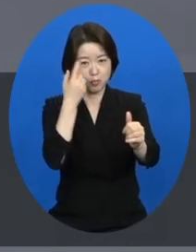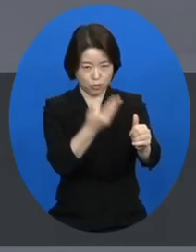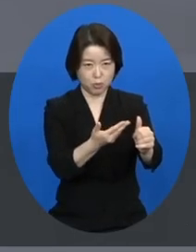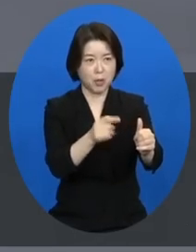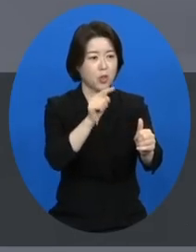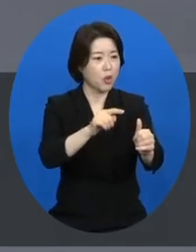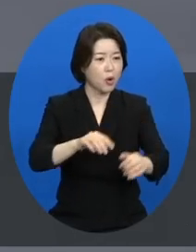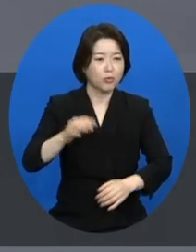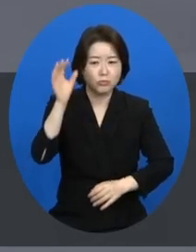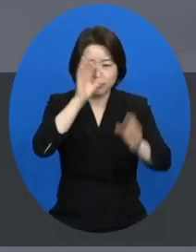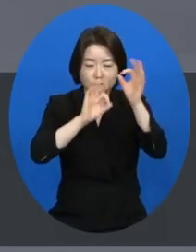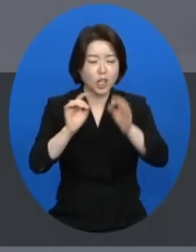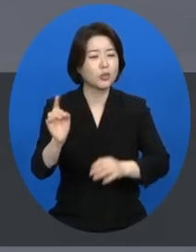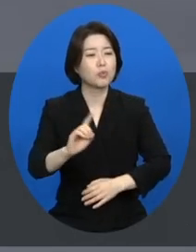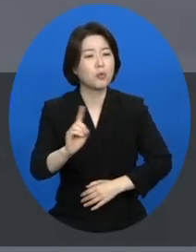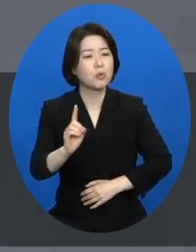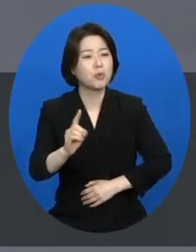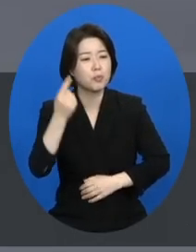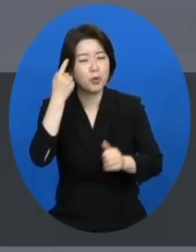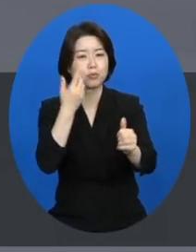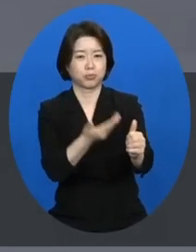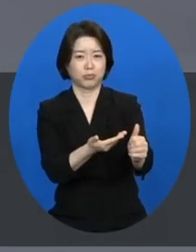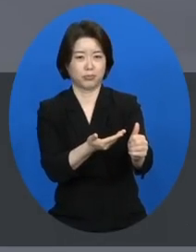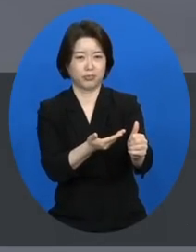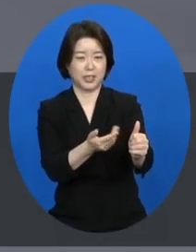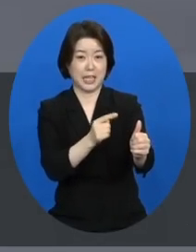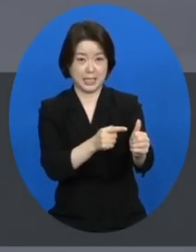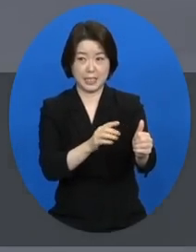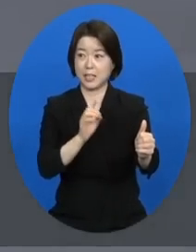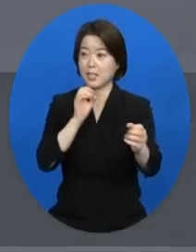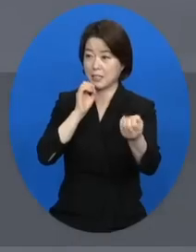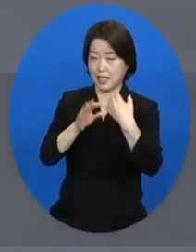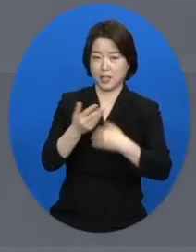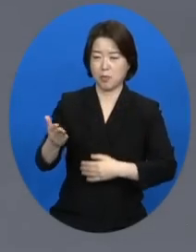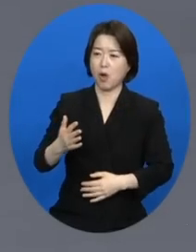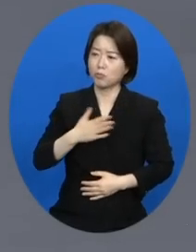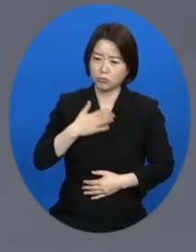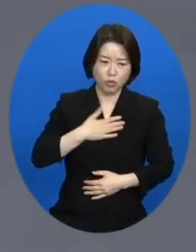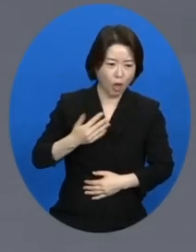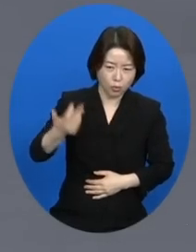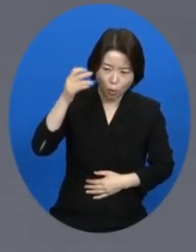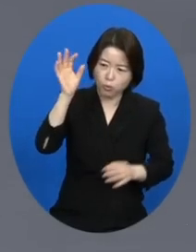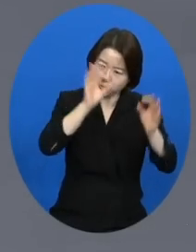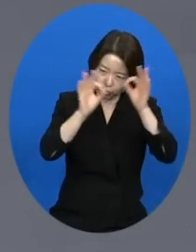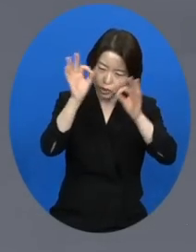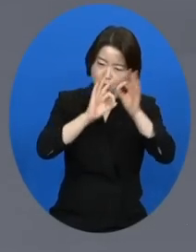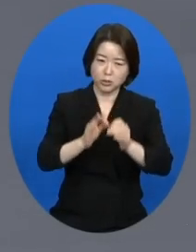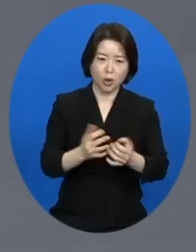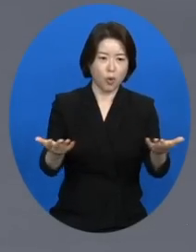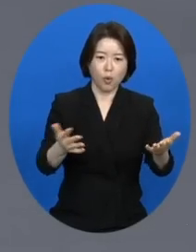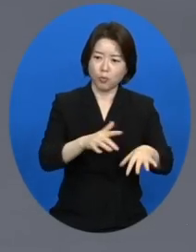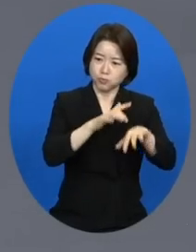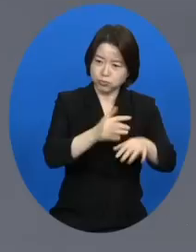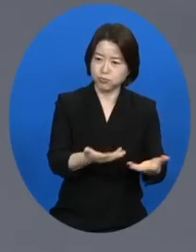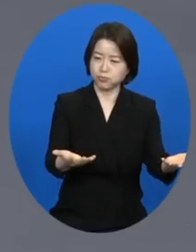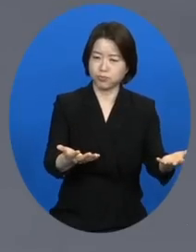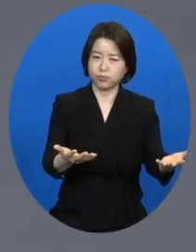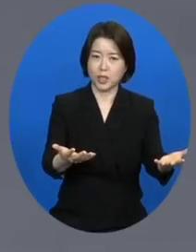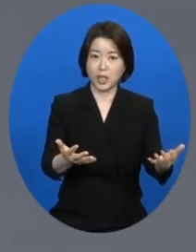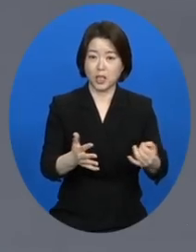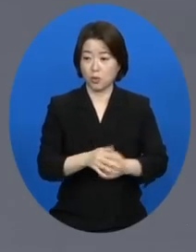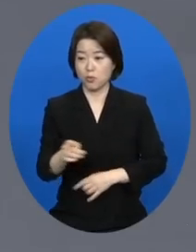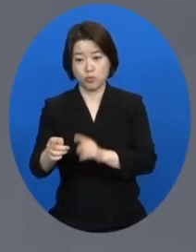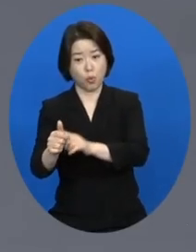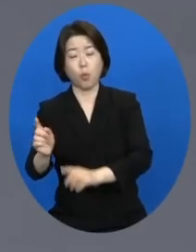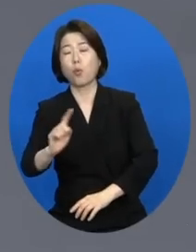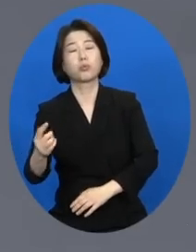무엇을 찾느냐라고 묻습니다. 요셉이 뭐라고 그러냐면 내 형들을 찾으니 형들이 어디 있냐고 묻는 겁니다. 이 사람이 그것을